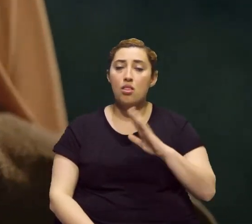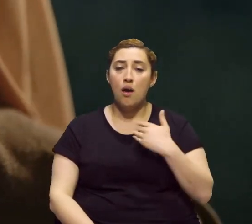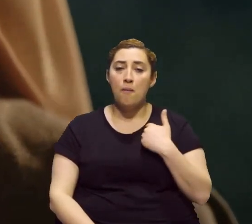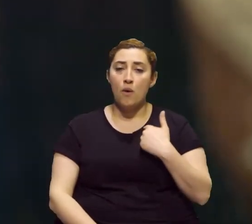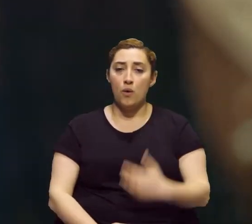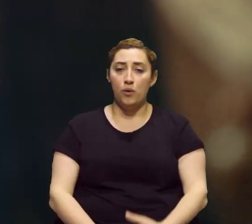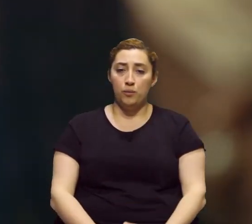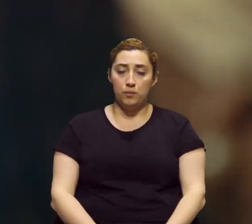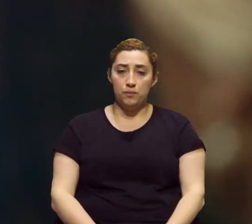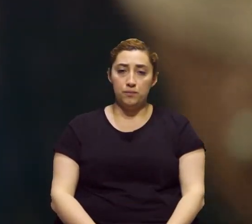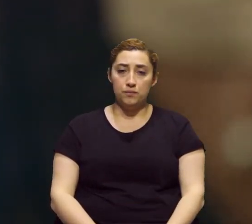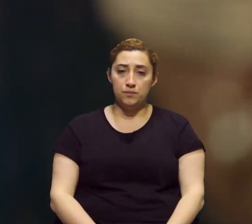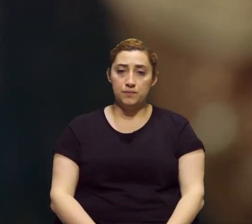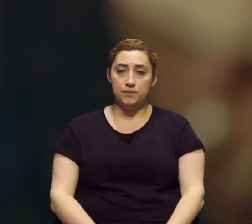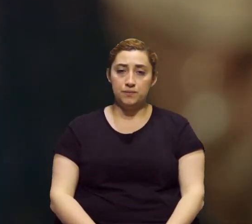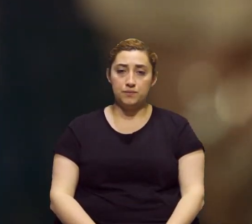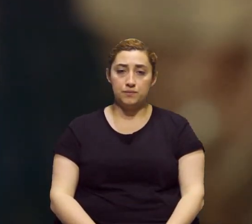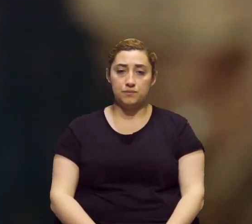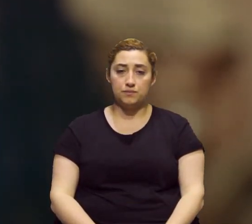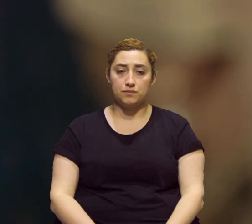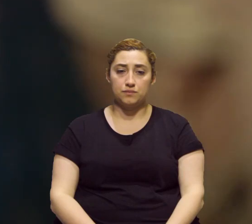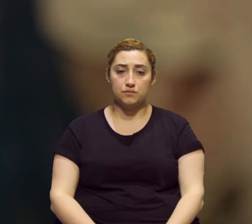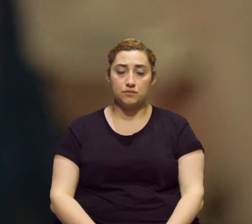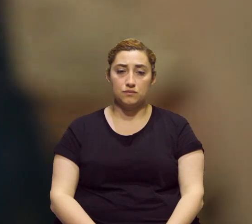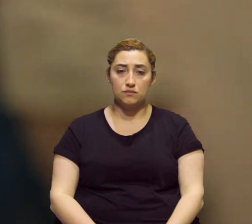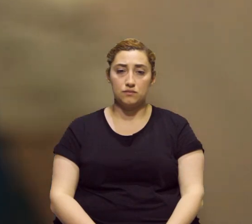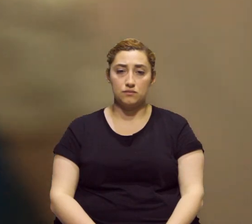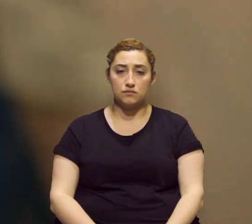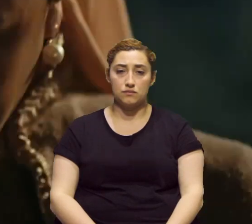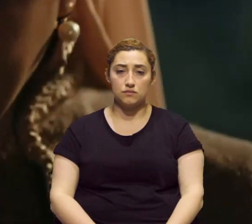Dayanamıyorum artık. İkisi de ayaktalar.